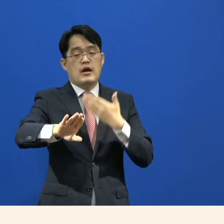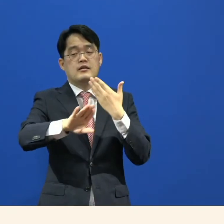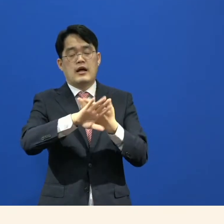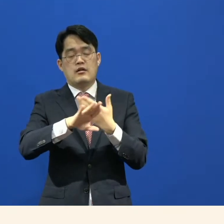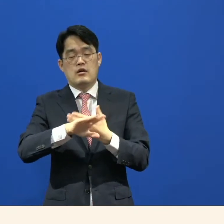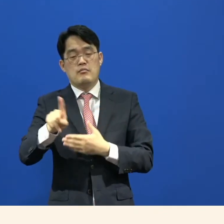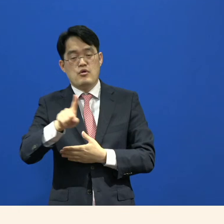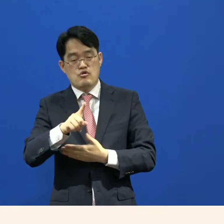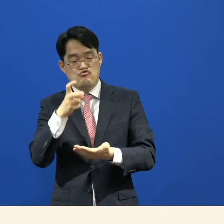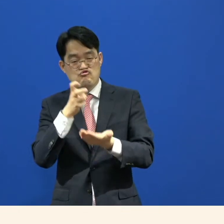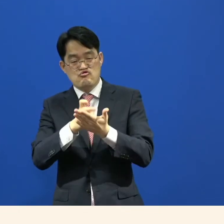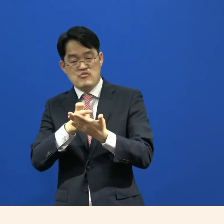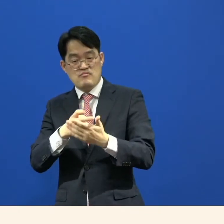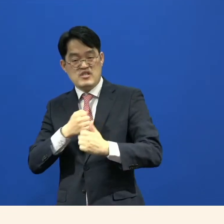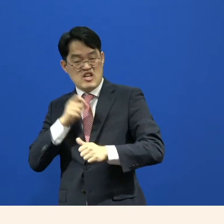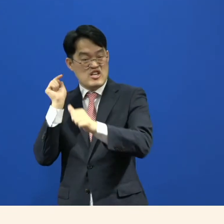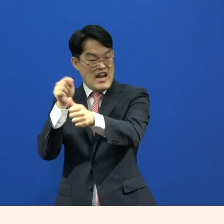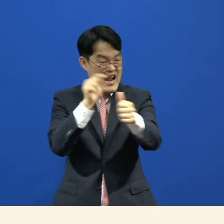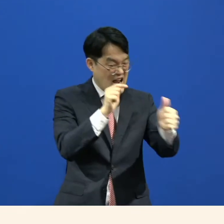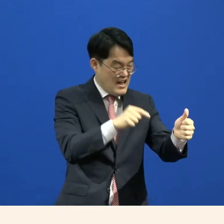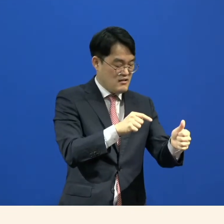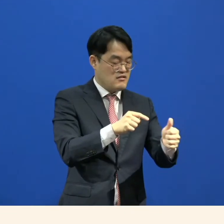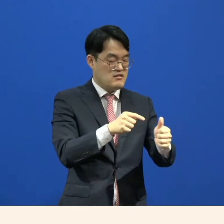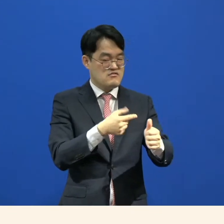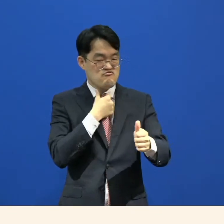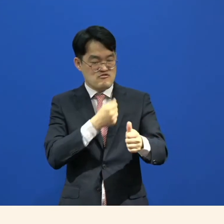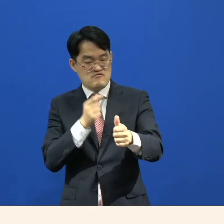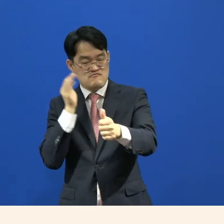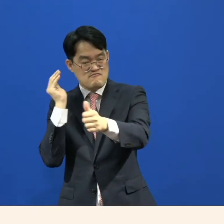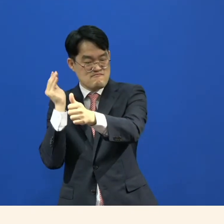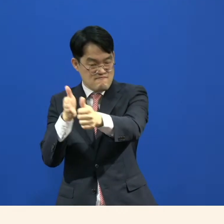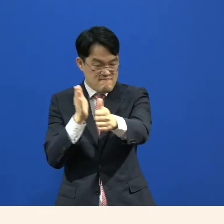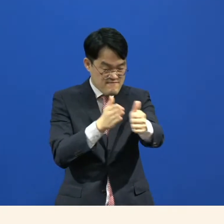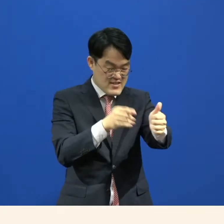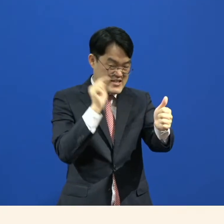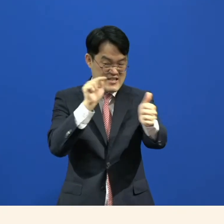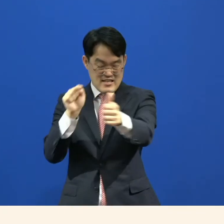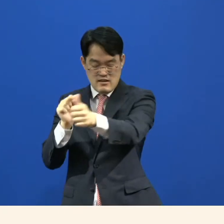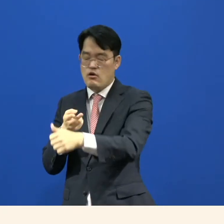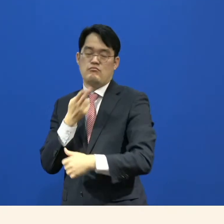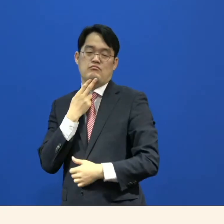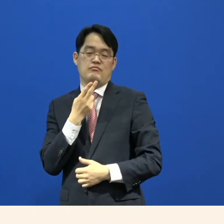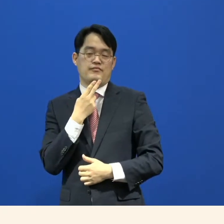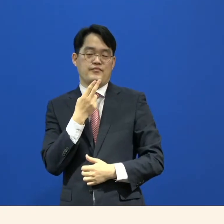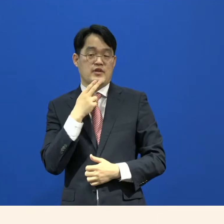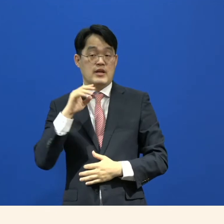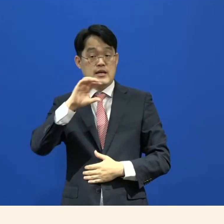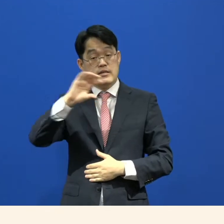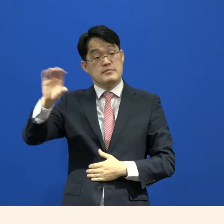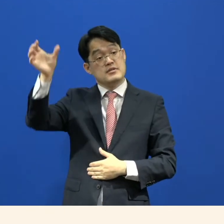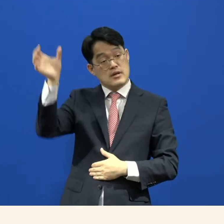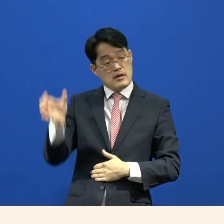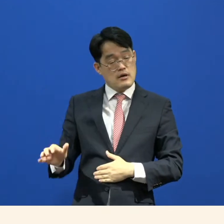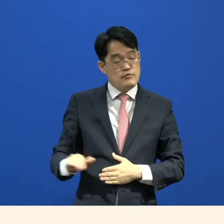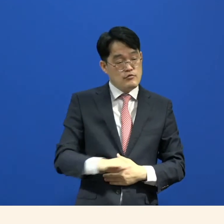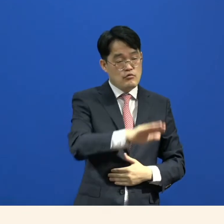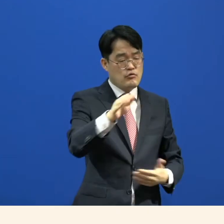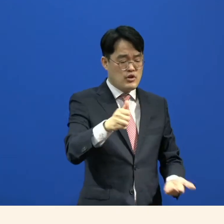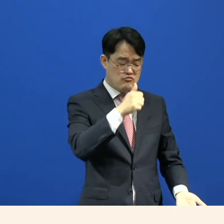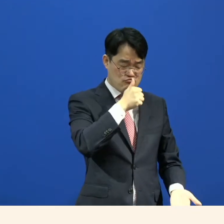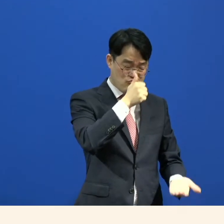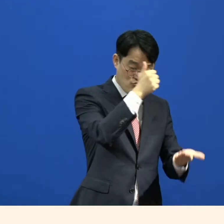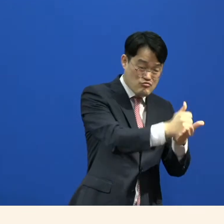요구로부터 자유로워지는 것입니다. 그리스도의 십자가는 구원을 위해 충분합니다. 십자가는 우리의 죄로부터 완전한